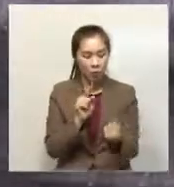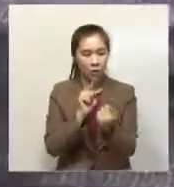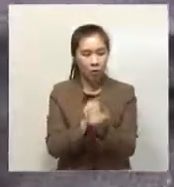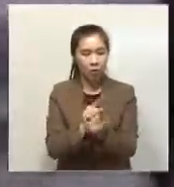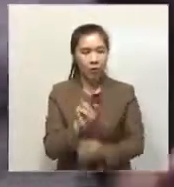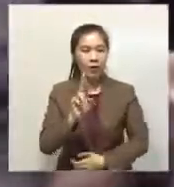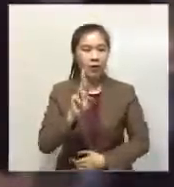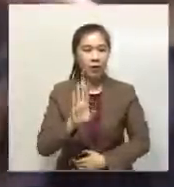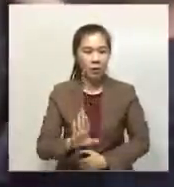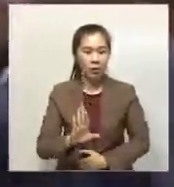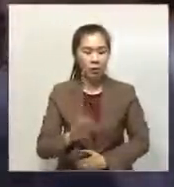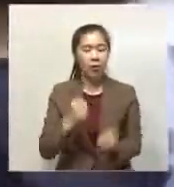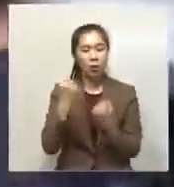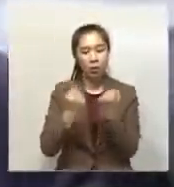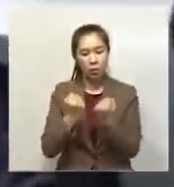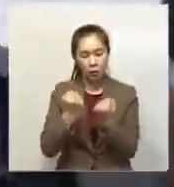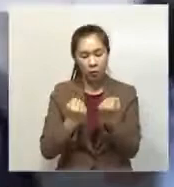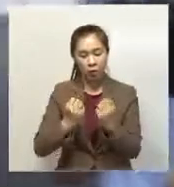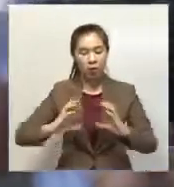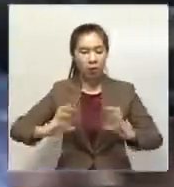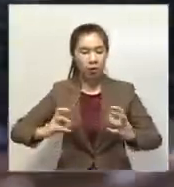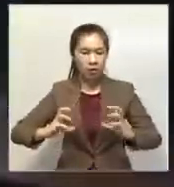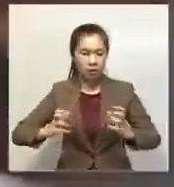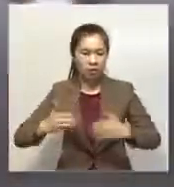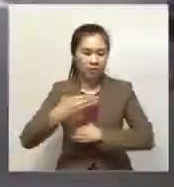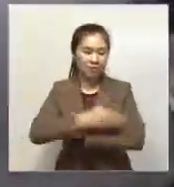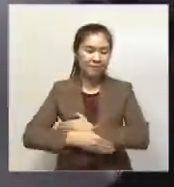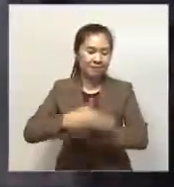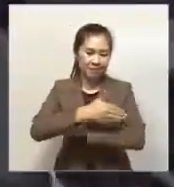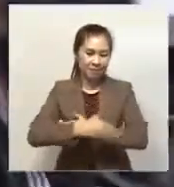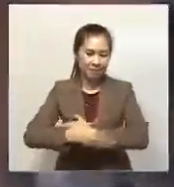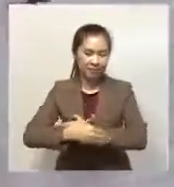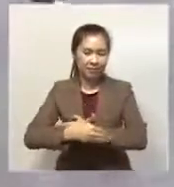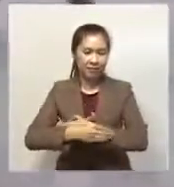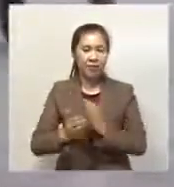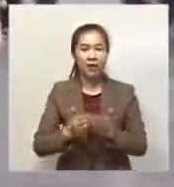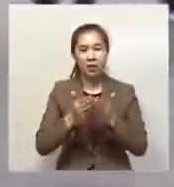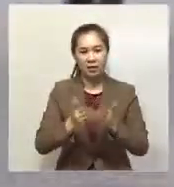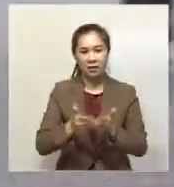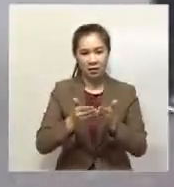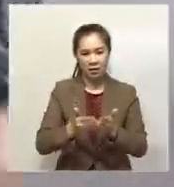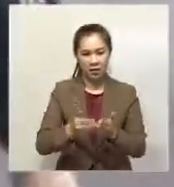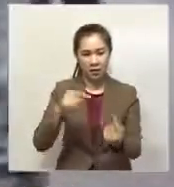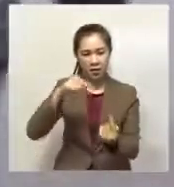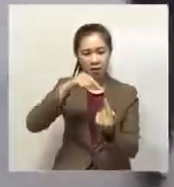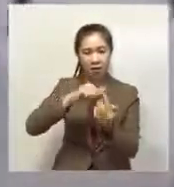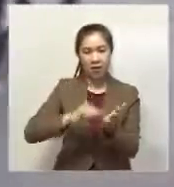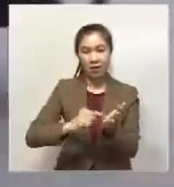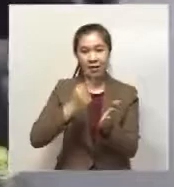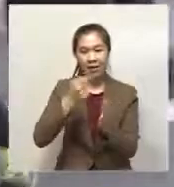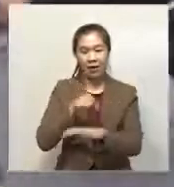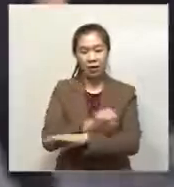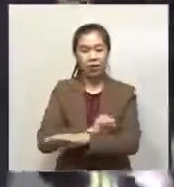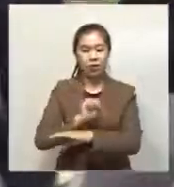ขนส่งมวลชนล้อรางเรือของกรุงเทพมหานครโดยจุดแรกนายกรัฐมนตรีได้ตรวจเยี่ยมที่สว